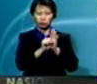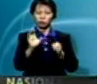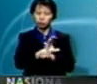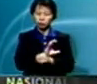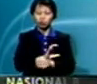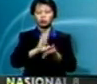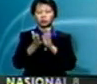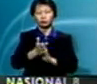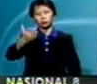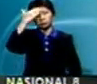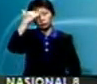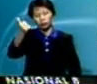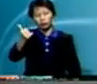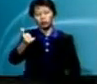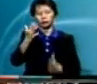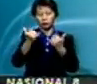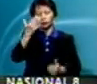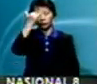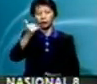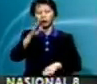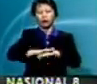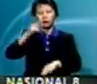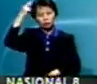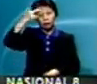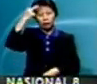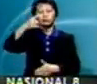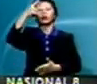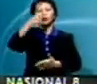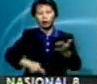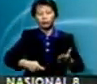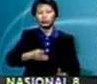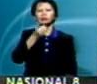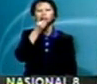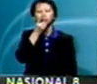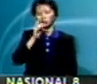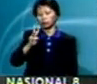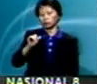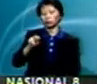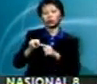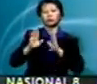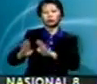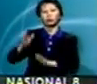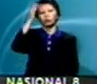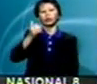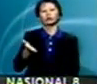Jadi mengapa, persoalannya mengapa, atas alasan apa Datin Seri Wan Azizah ditolak?